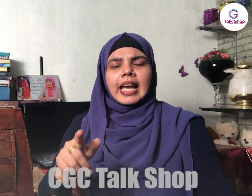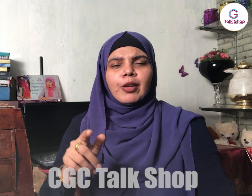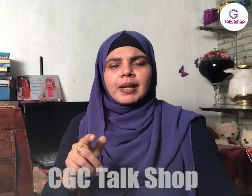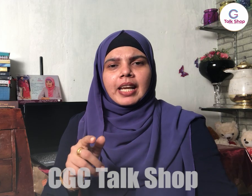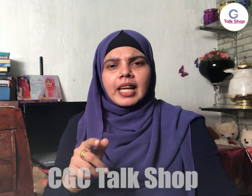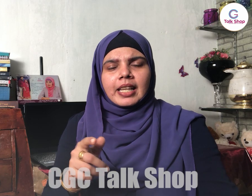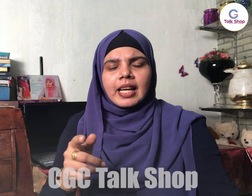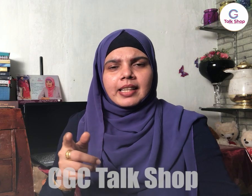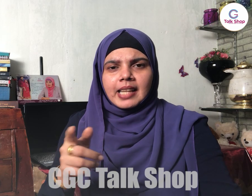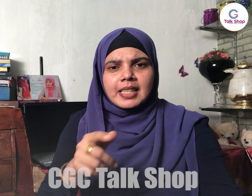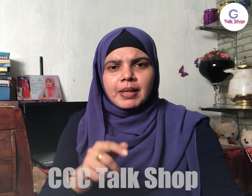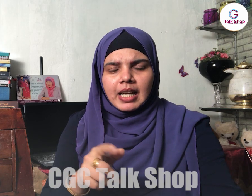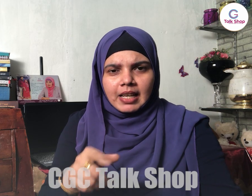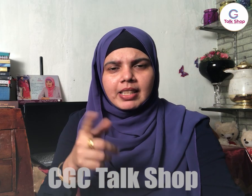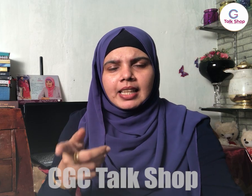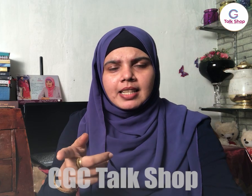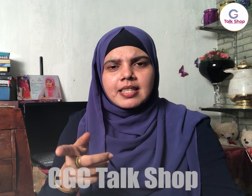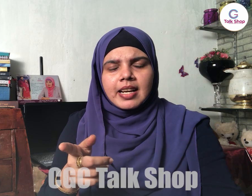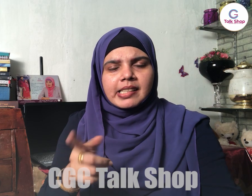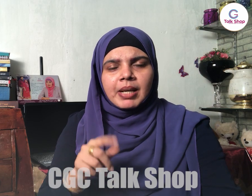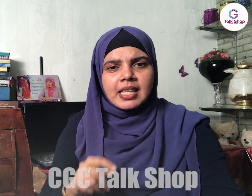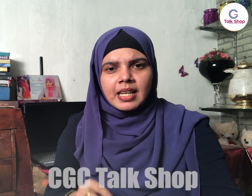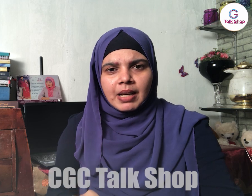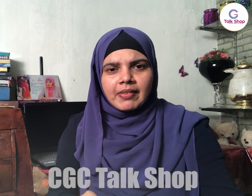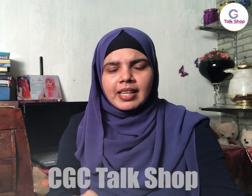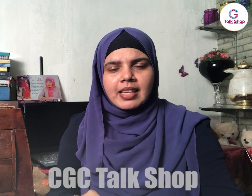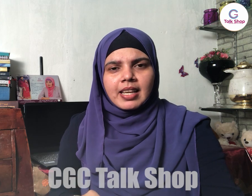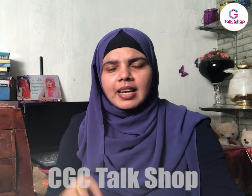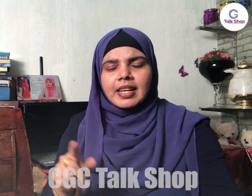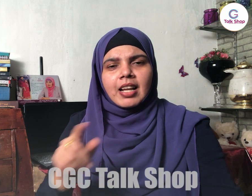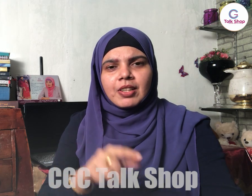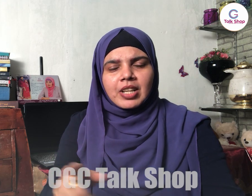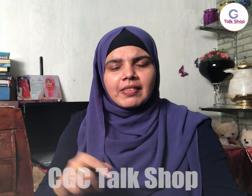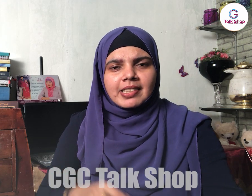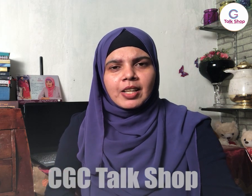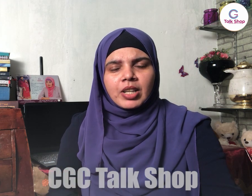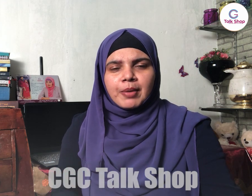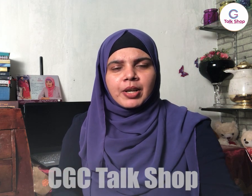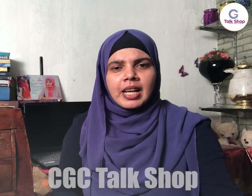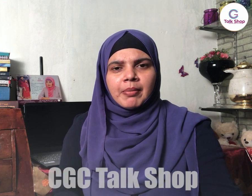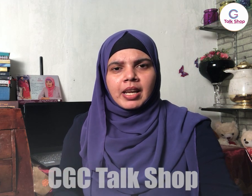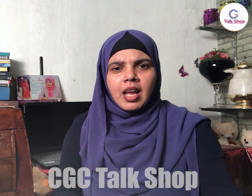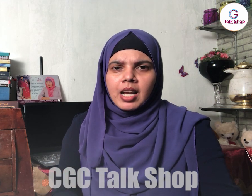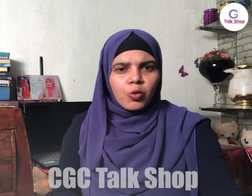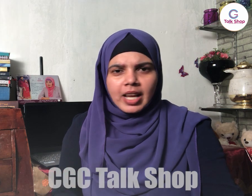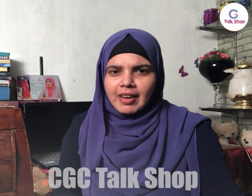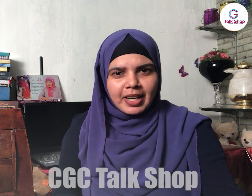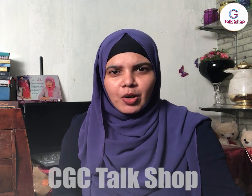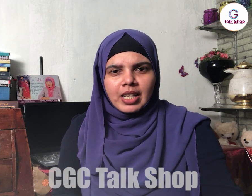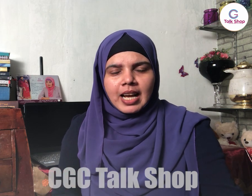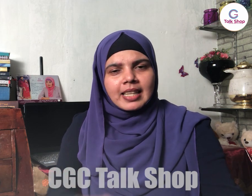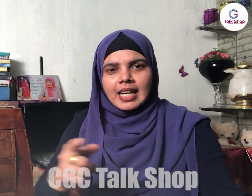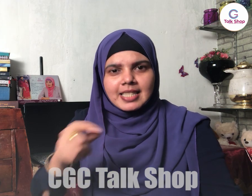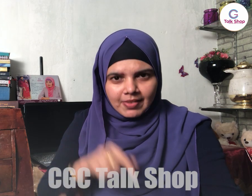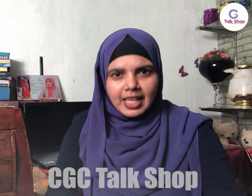நான் கேள்விப்பட்டேன், நீங்க சஜப அதாவது எதிர்கட்சியான சமகி ஜன பலவேகிக்கு 2வது வருஷம் அனிவர்சரி கொண்டாட போறீங்களாமே, உங்களுக்கு எல்லாம்